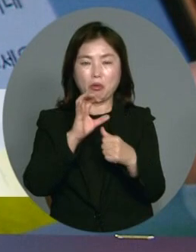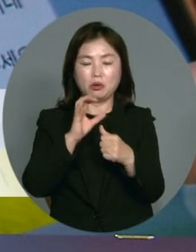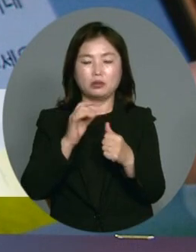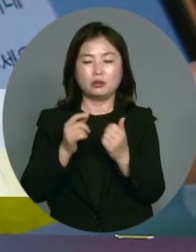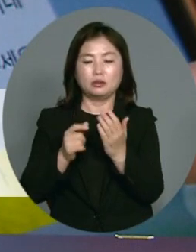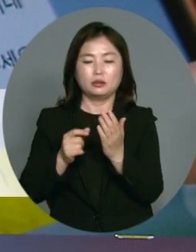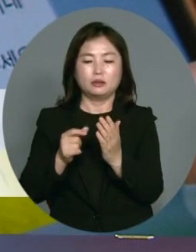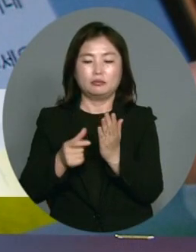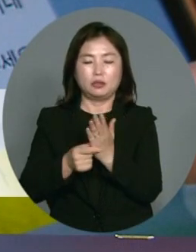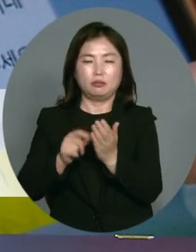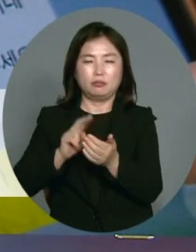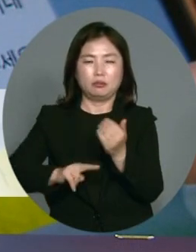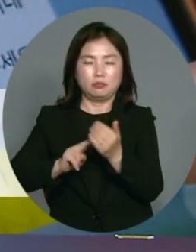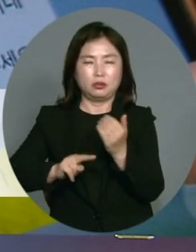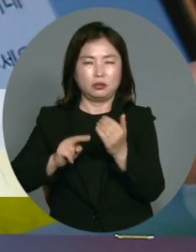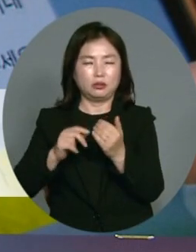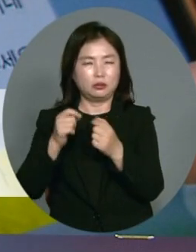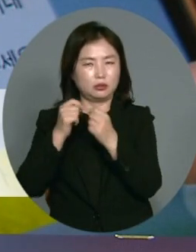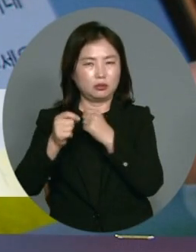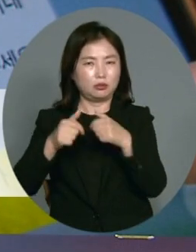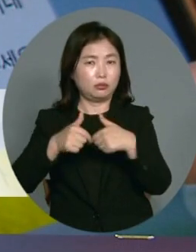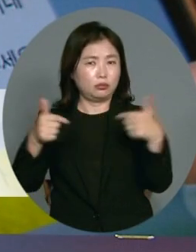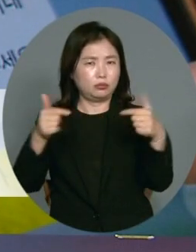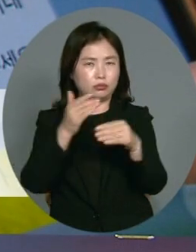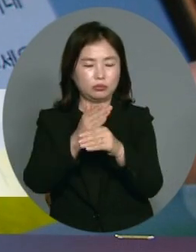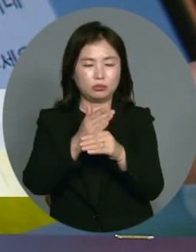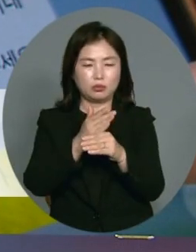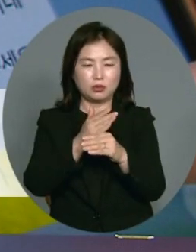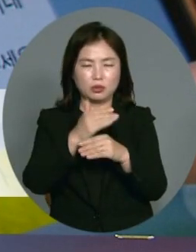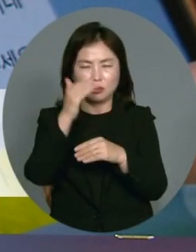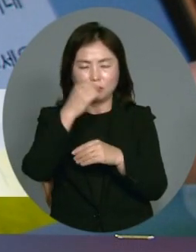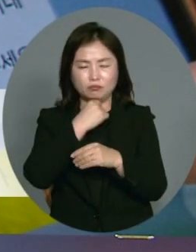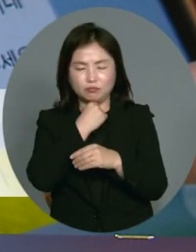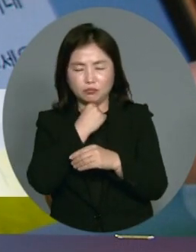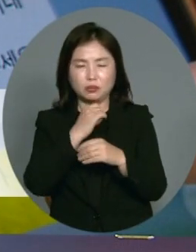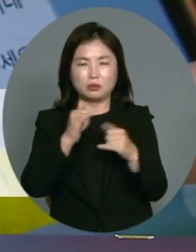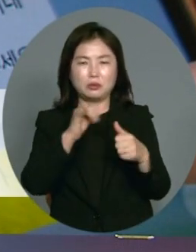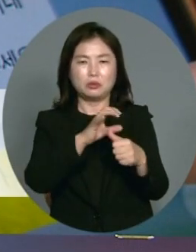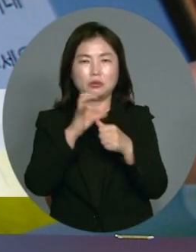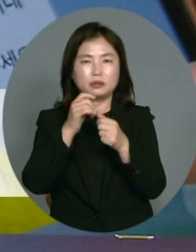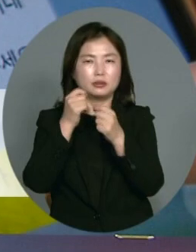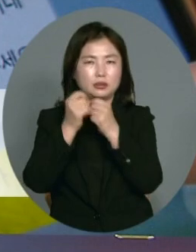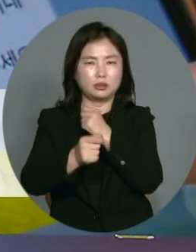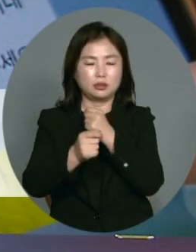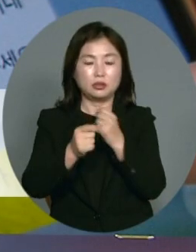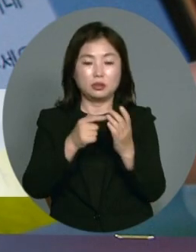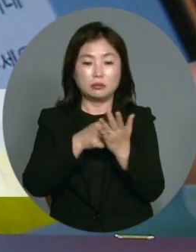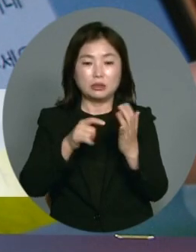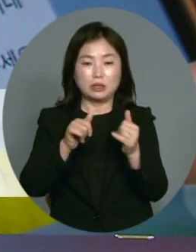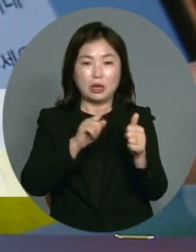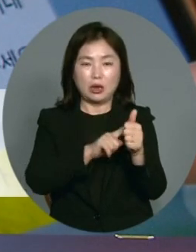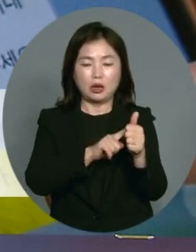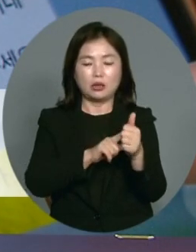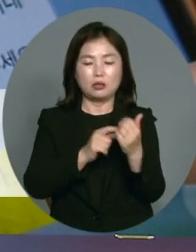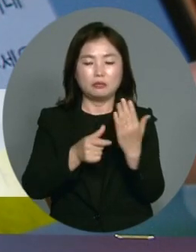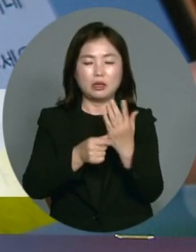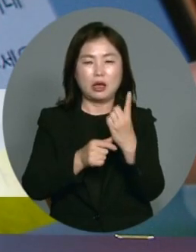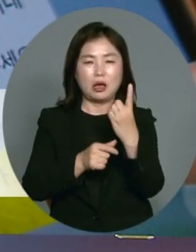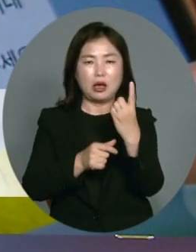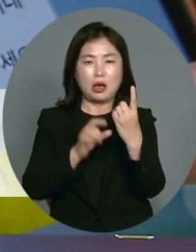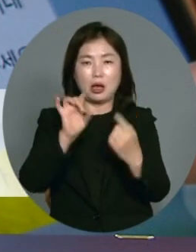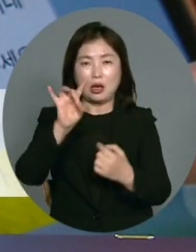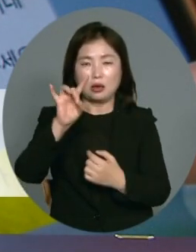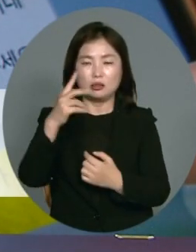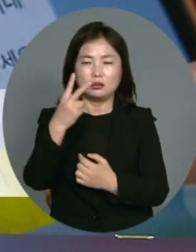티켓 양도 사기가 극성을 부리고 있는데요. 이른바 팬심을 이용해 사기를 벌이는 건데 한 피해자는 티켓 한 장에